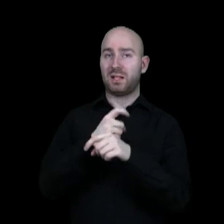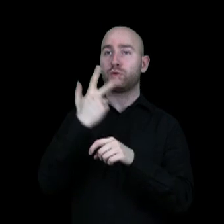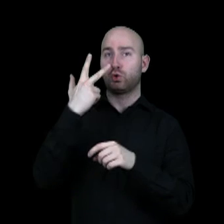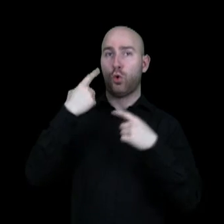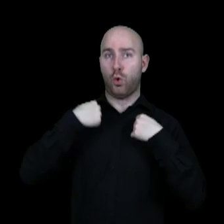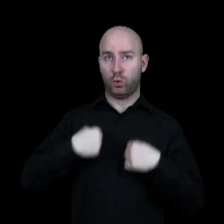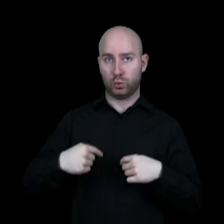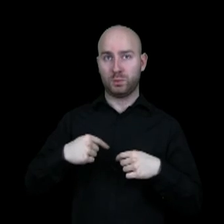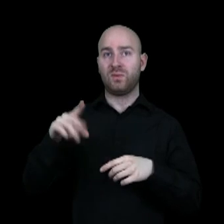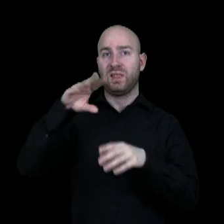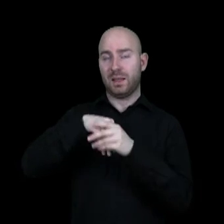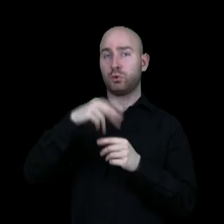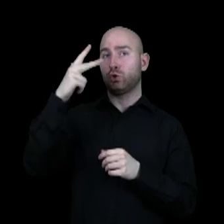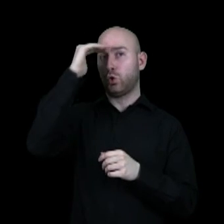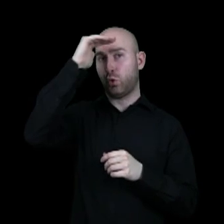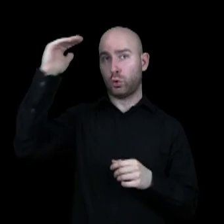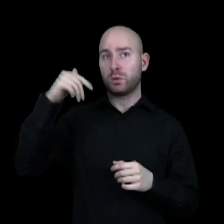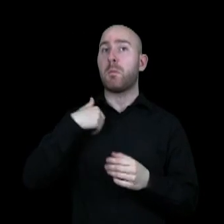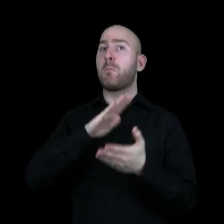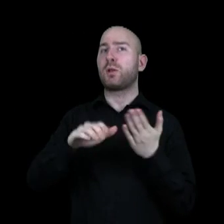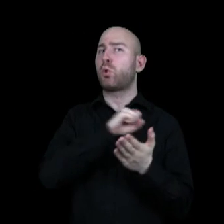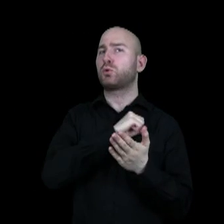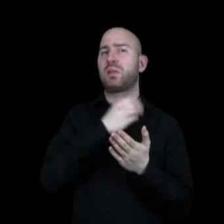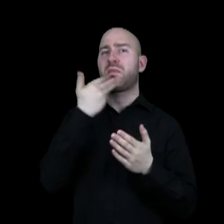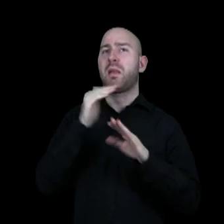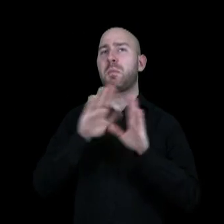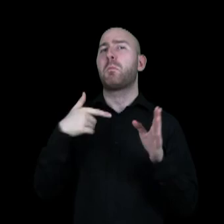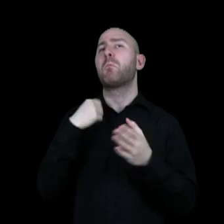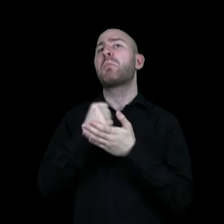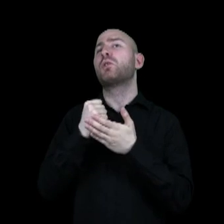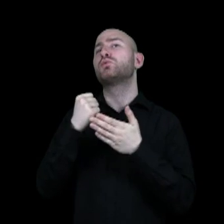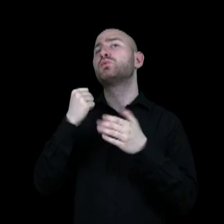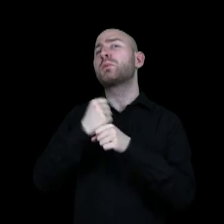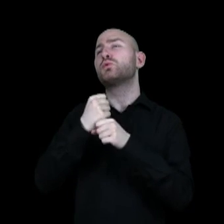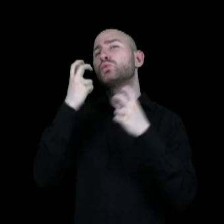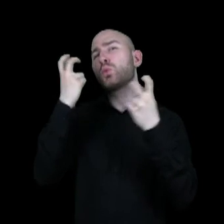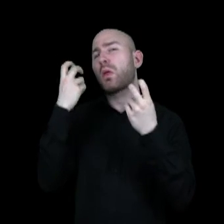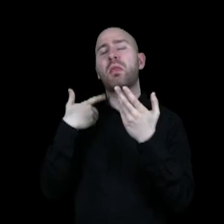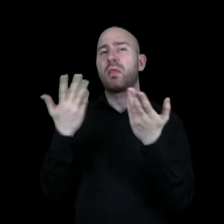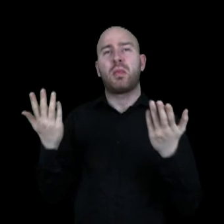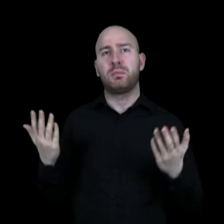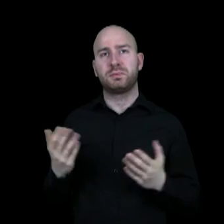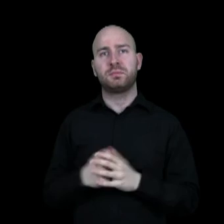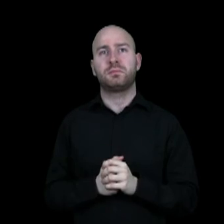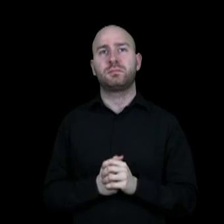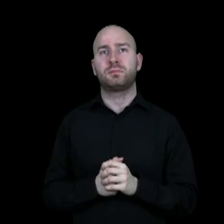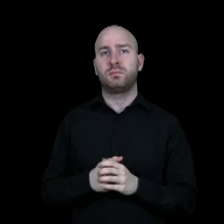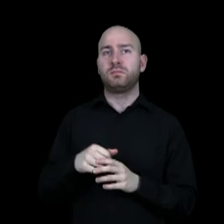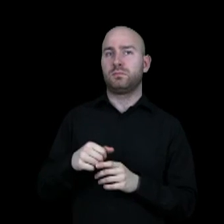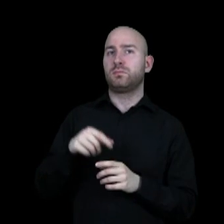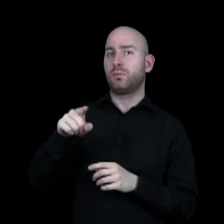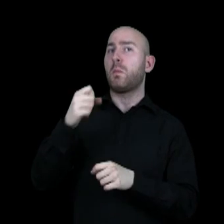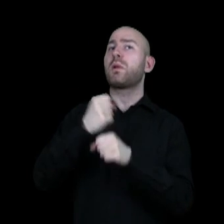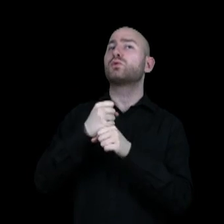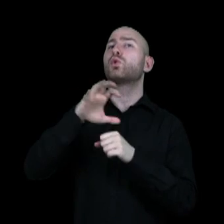dorośli Ja już nie jestem bezrobotny bo przestałem szukać Nie należy już do siły roboczej bo nie szukam pracy